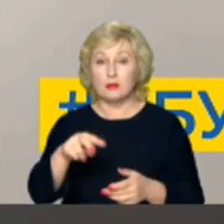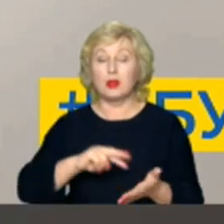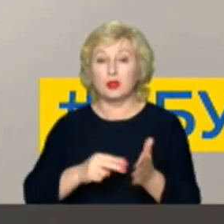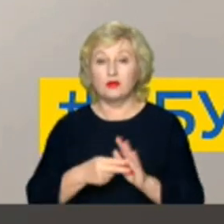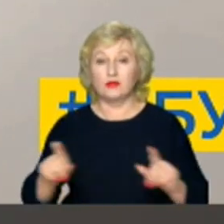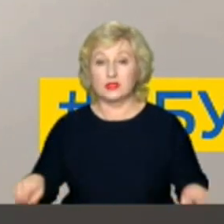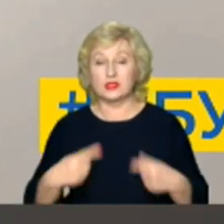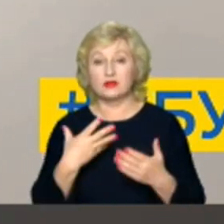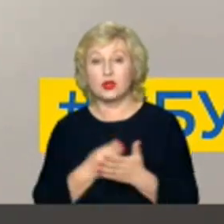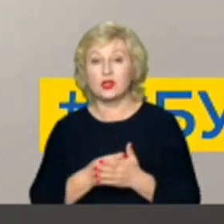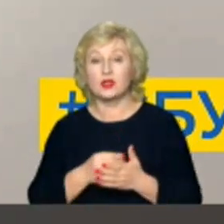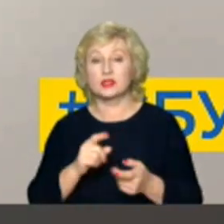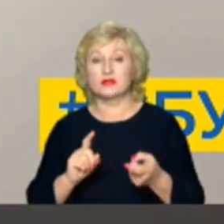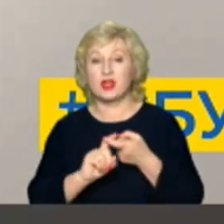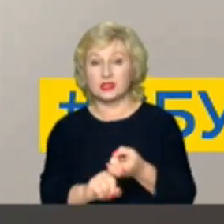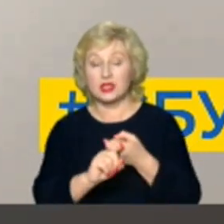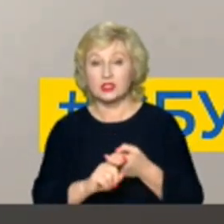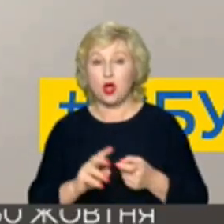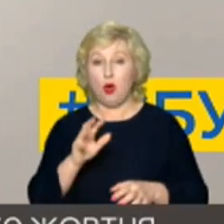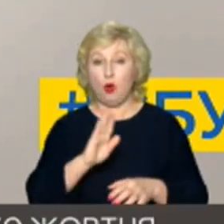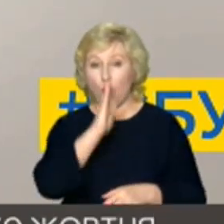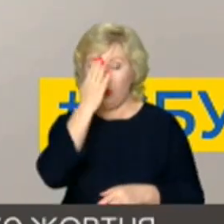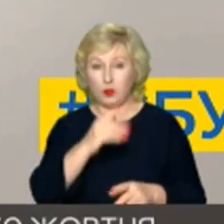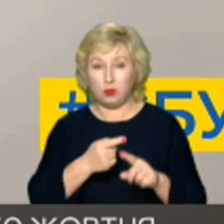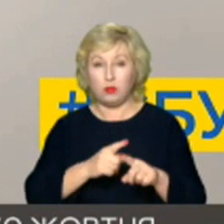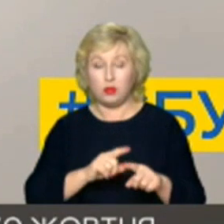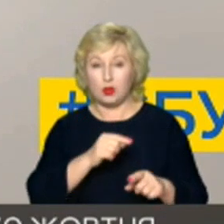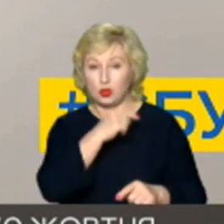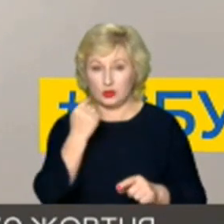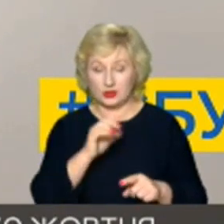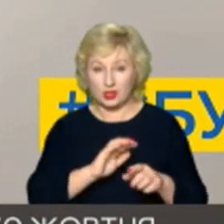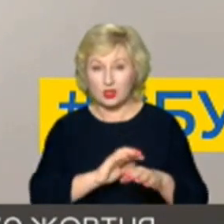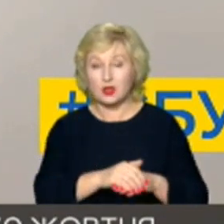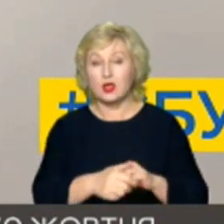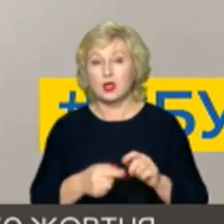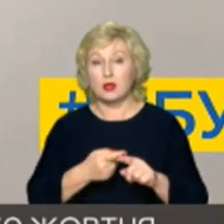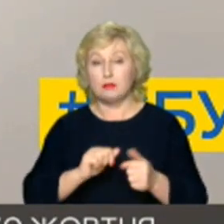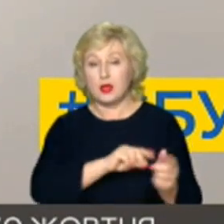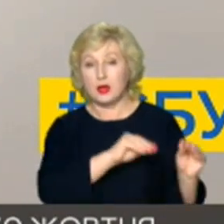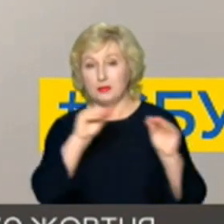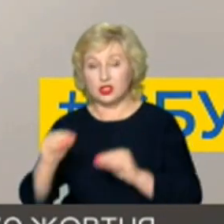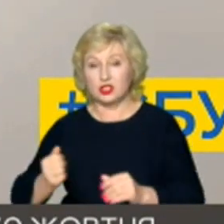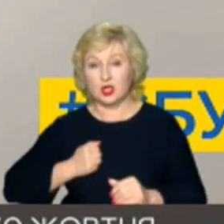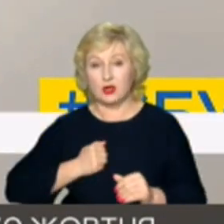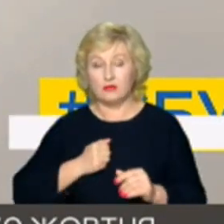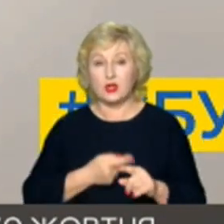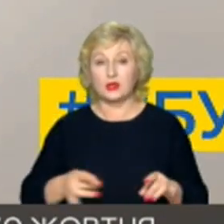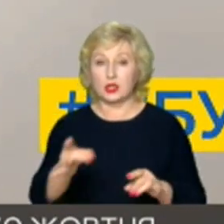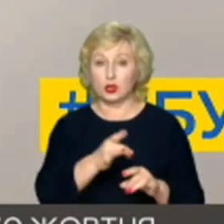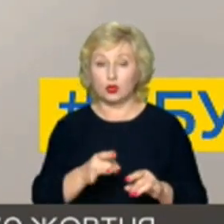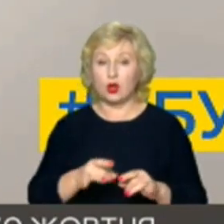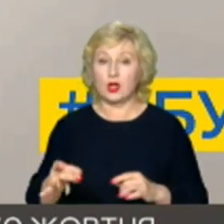свої зв'язки з окупантами для передачі їм розвідданих про дислокацію і переміщення українських військ на території регіону.